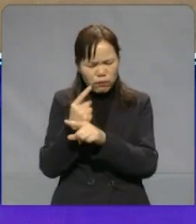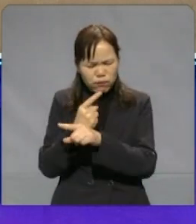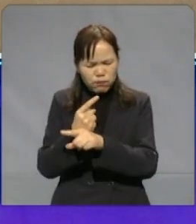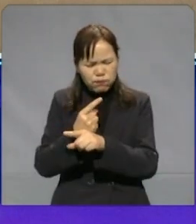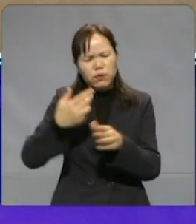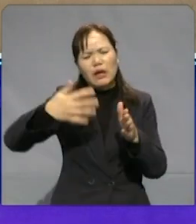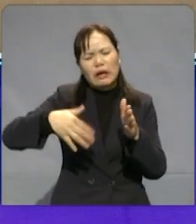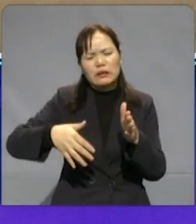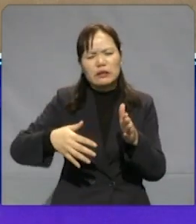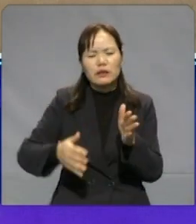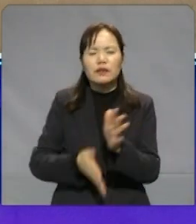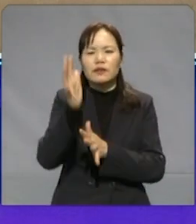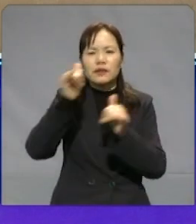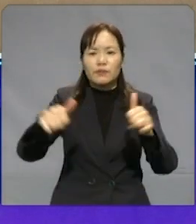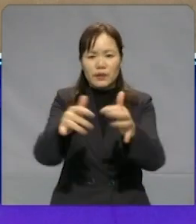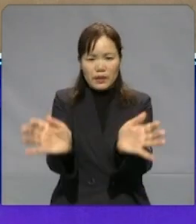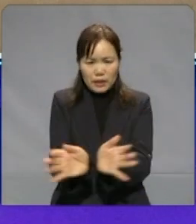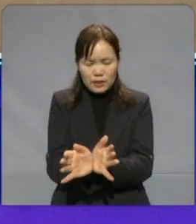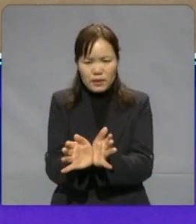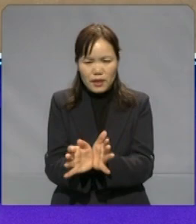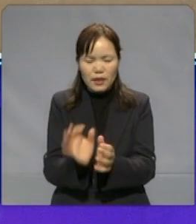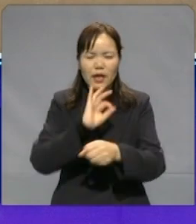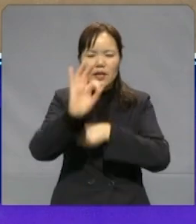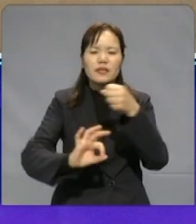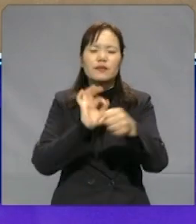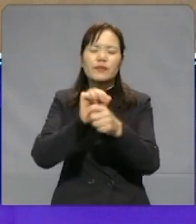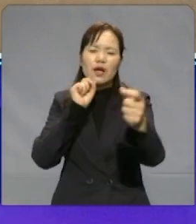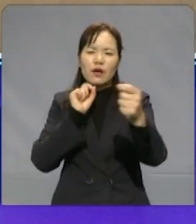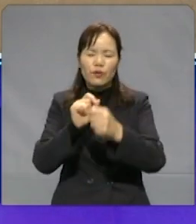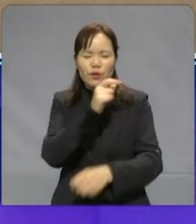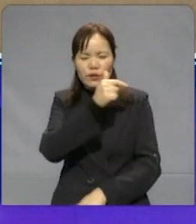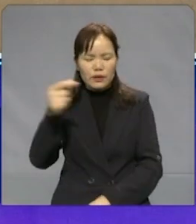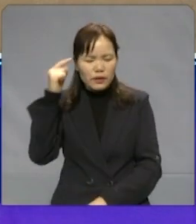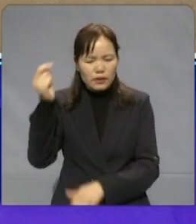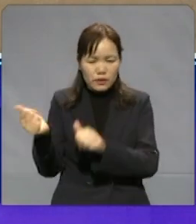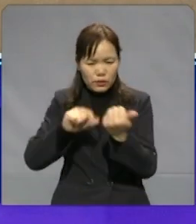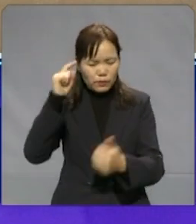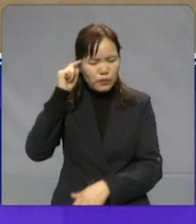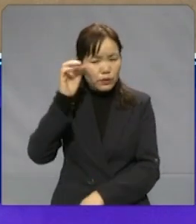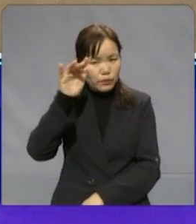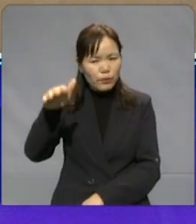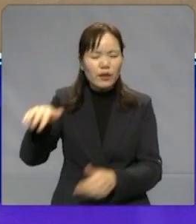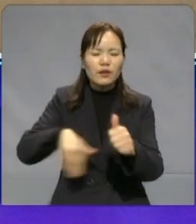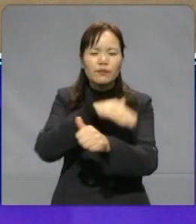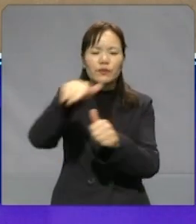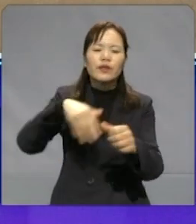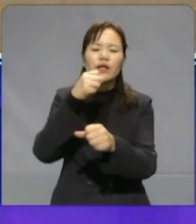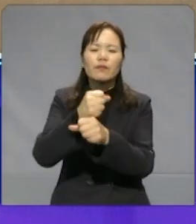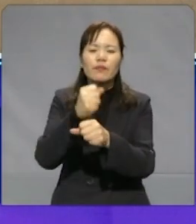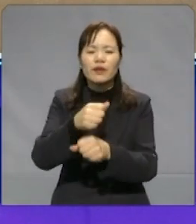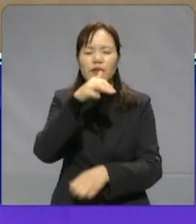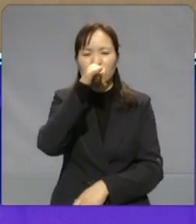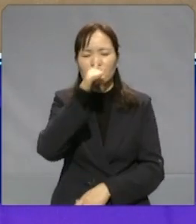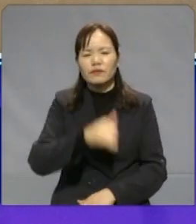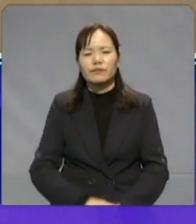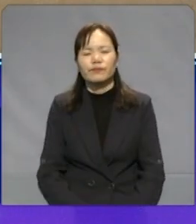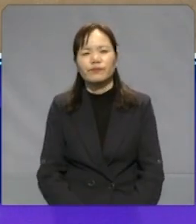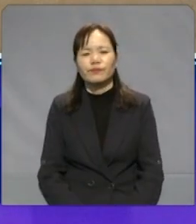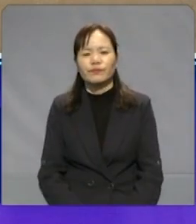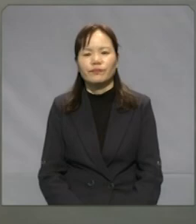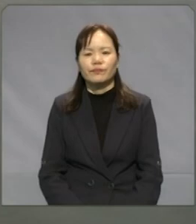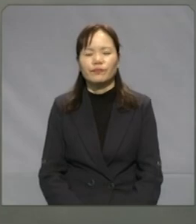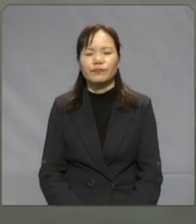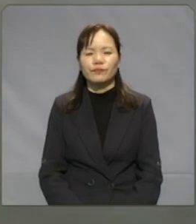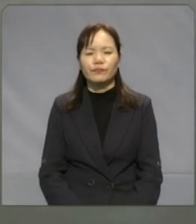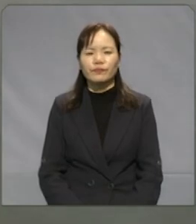있는데요. 시민사회단체가 10주기를 앞두고 대대적인 추모 분위기 조성에 나섰습니다. 김대영 기자입니다.